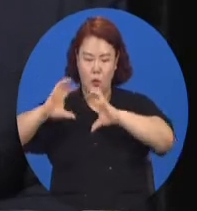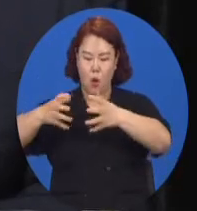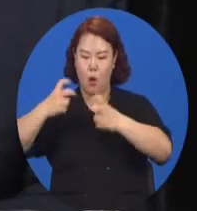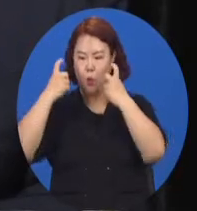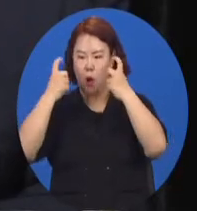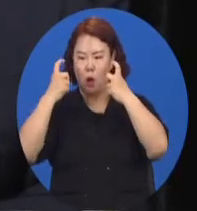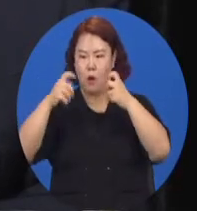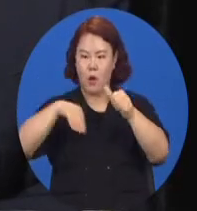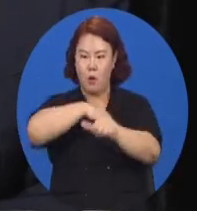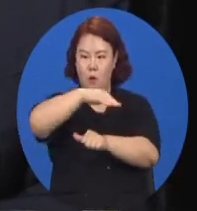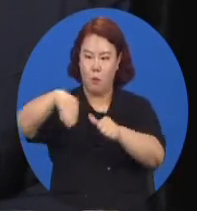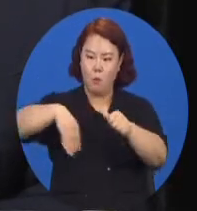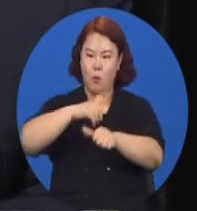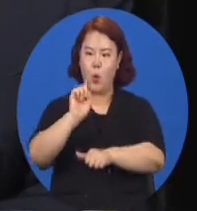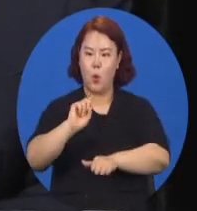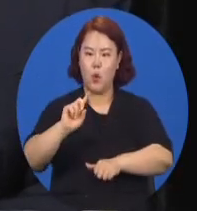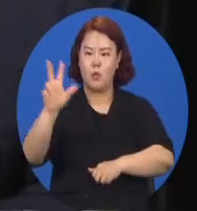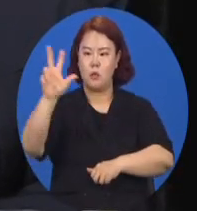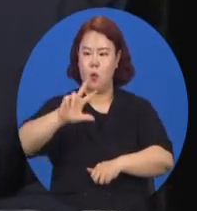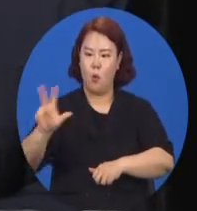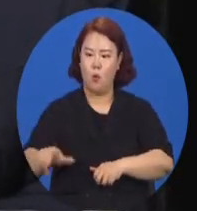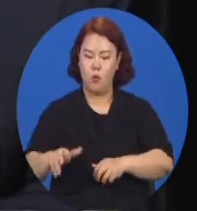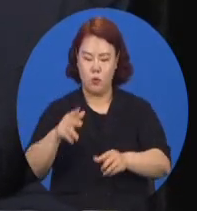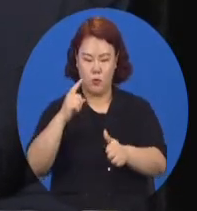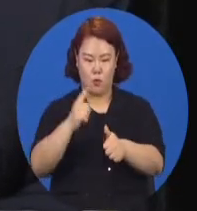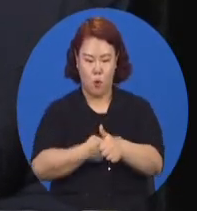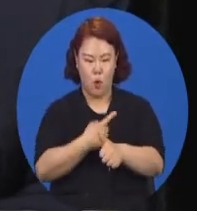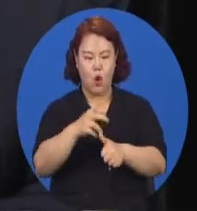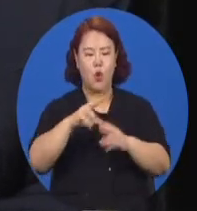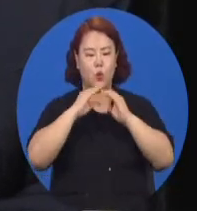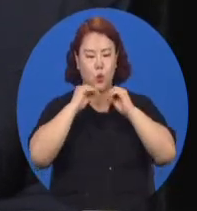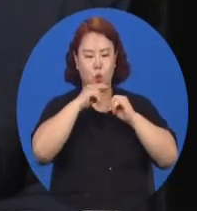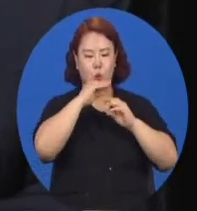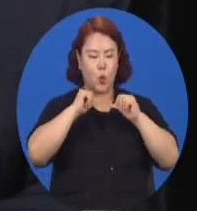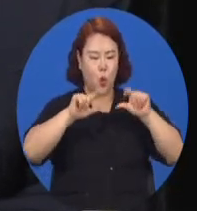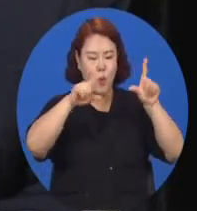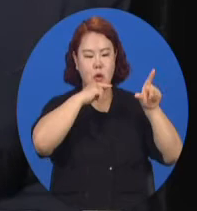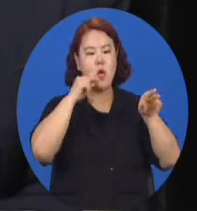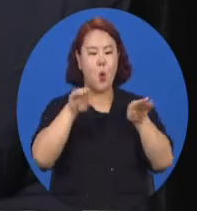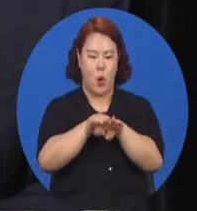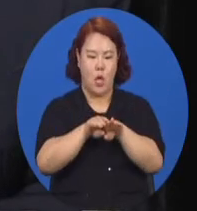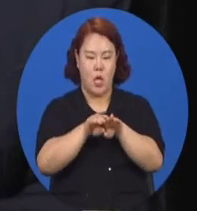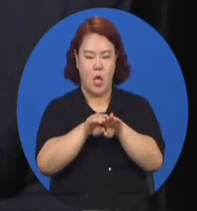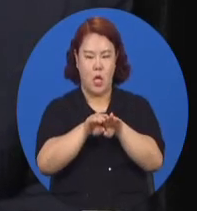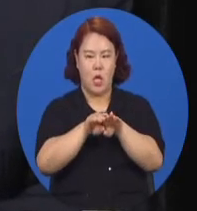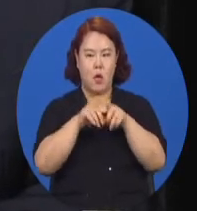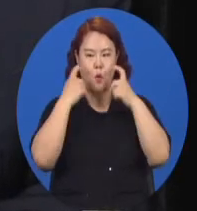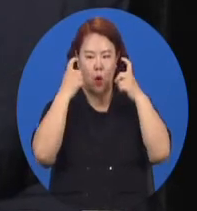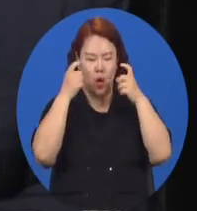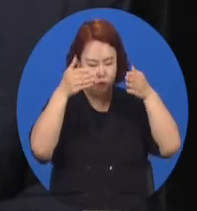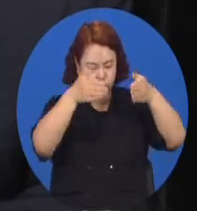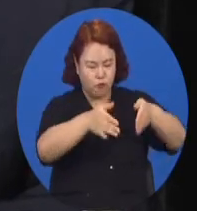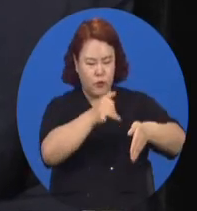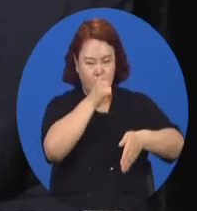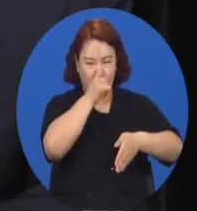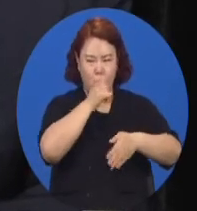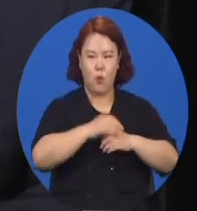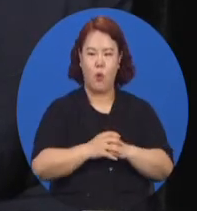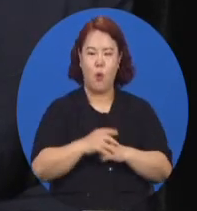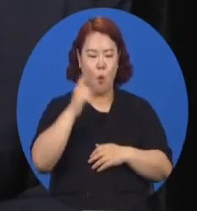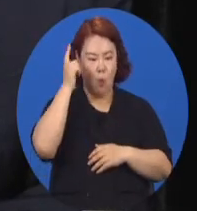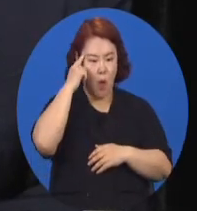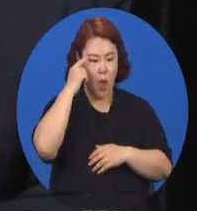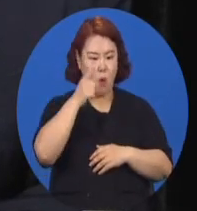단양을 비롯해서 전국적으로 주말 관광 형태에 많이 치중해 있습니다. 그러면 왜 주중 관광 형태가